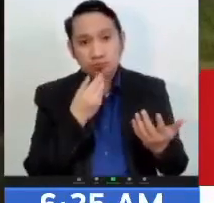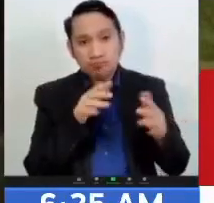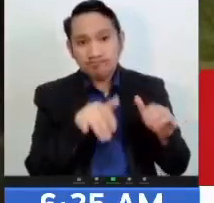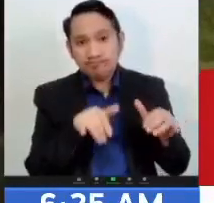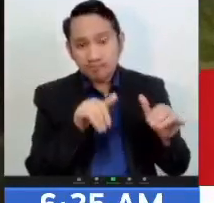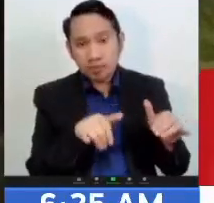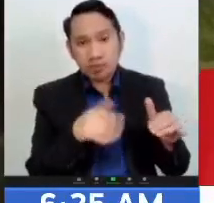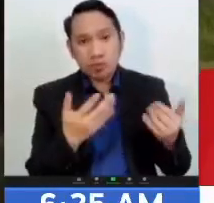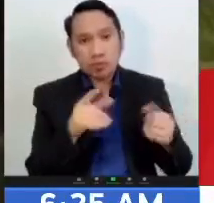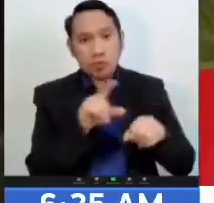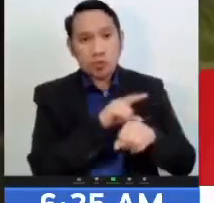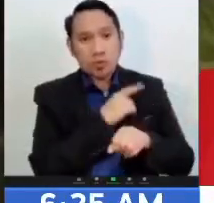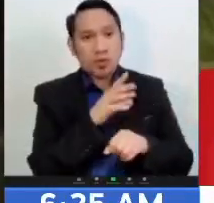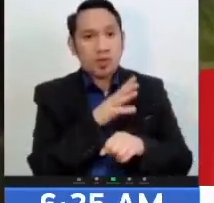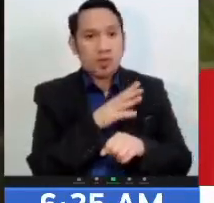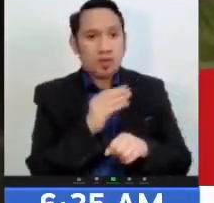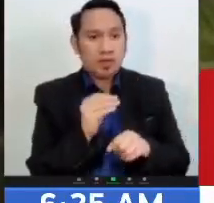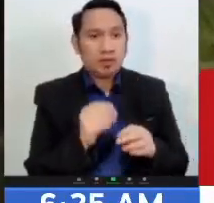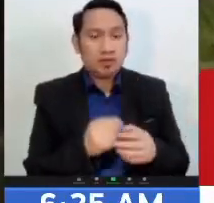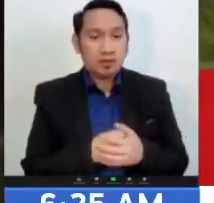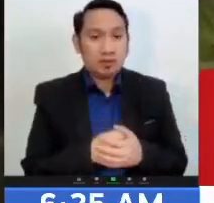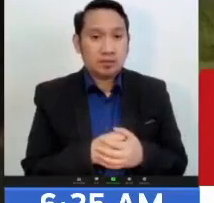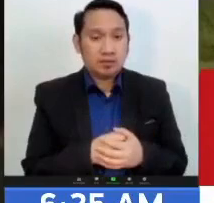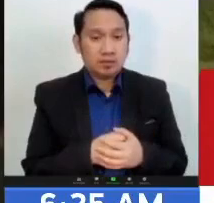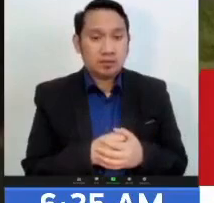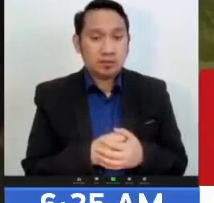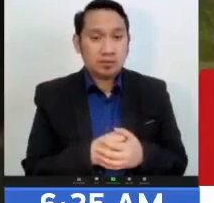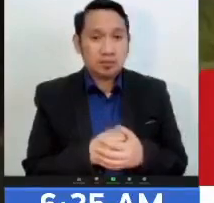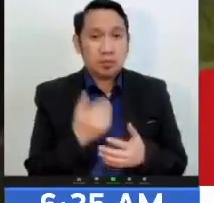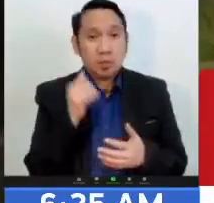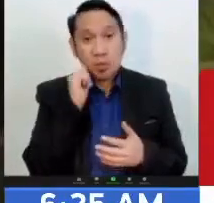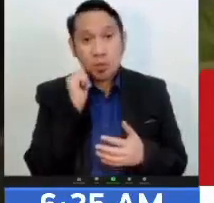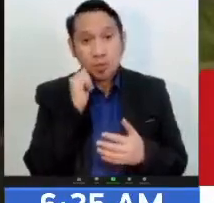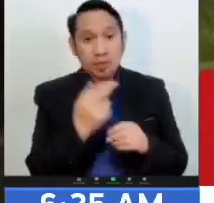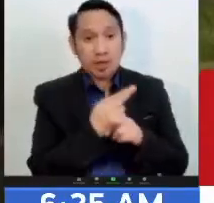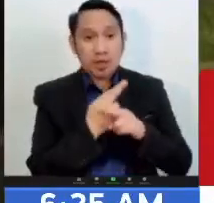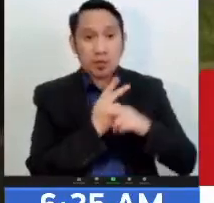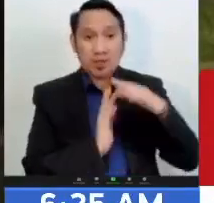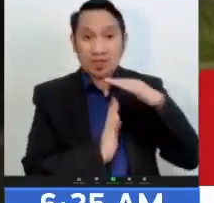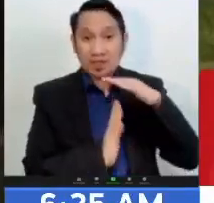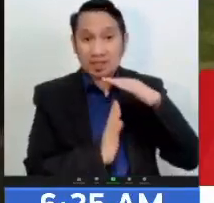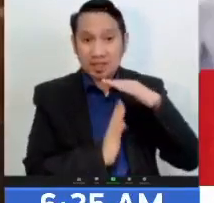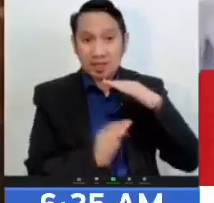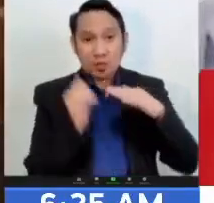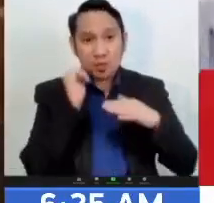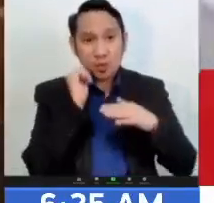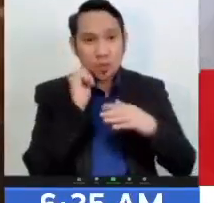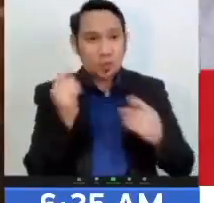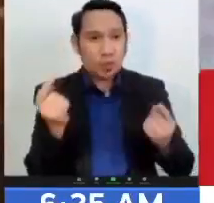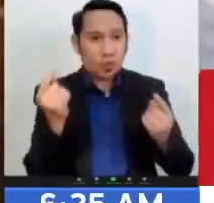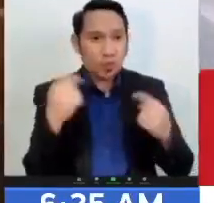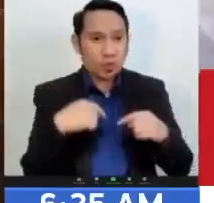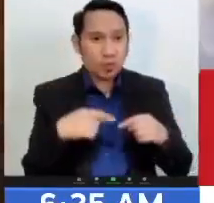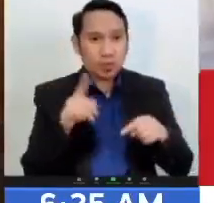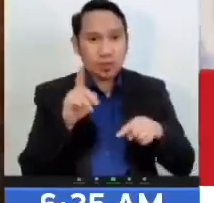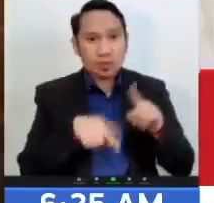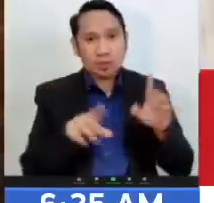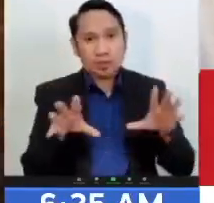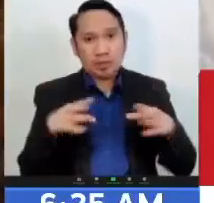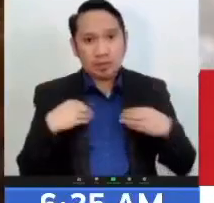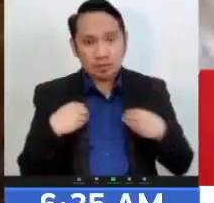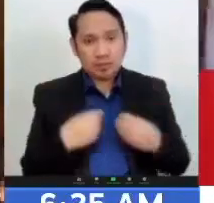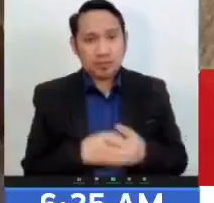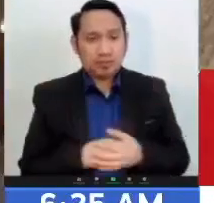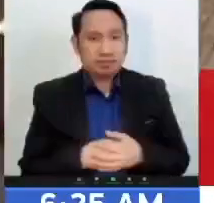Tapos yung mga suki namin, siyempre, mga pumupunta dito, wala. Hindi namin matanggap. Kanina, na-clear na